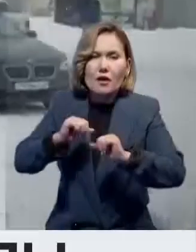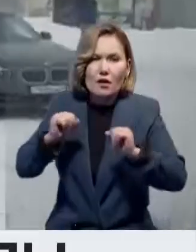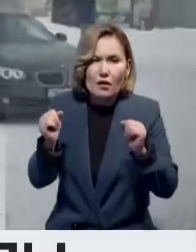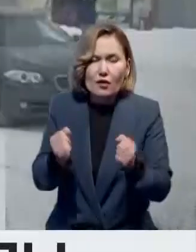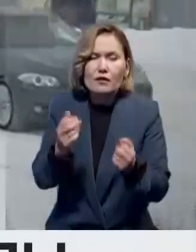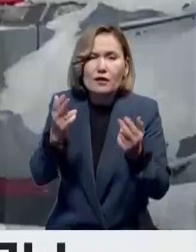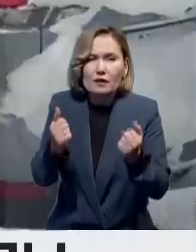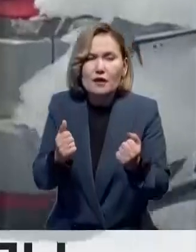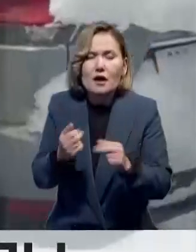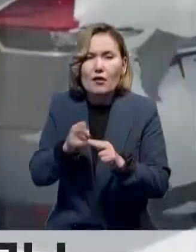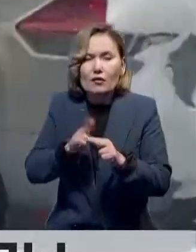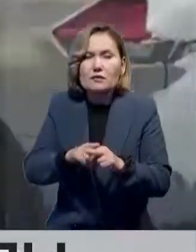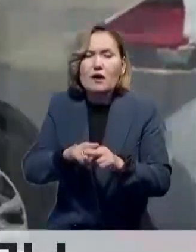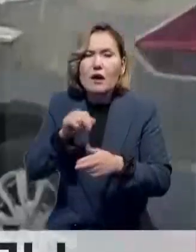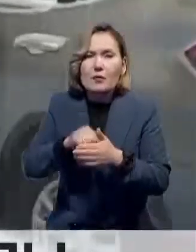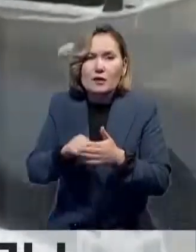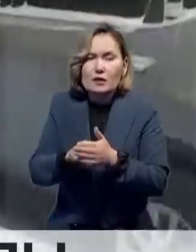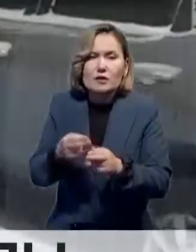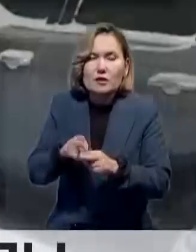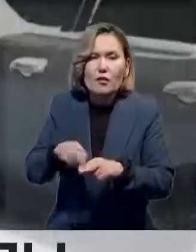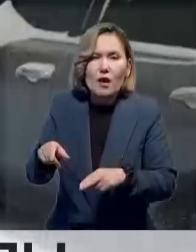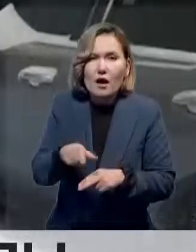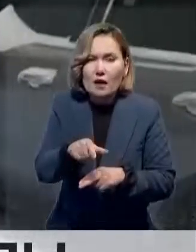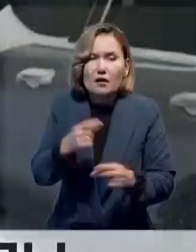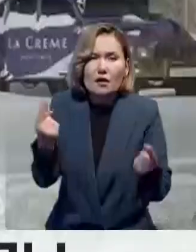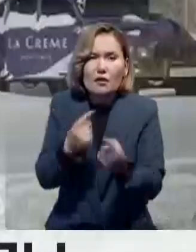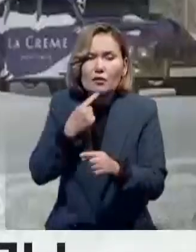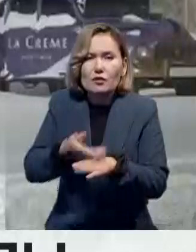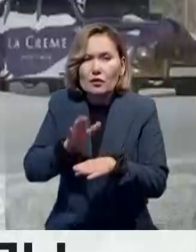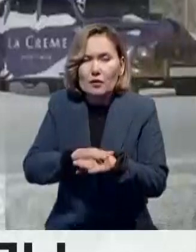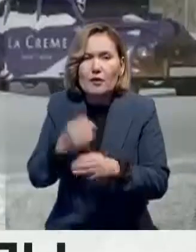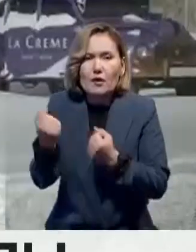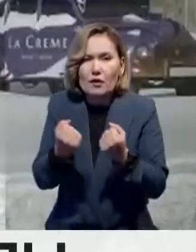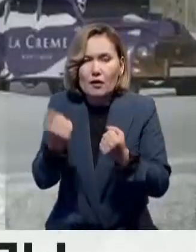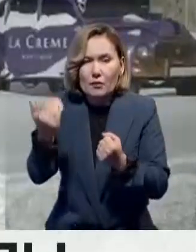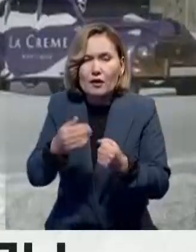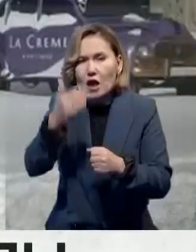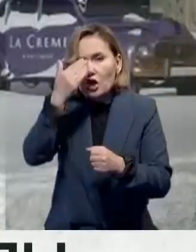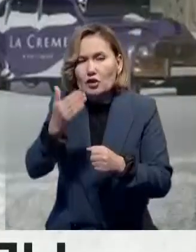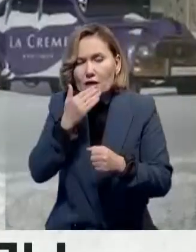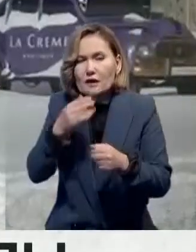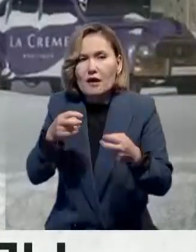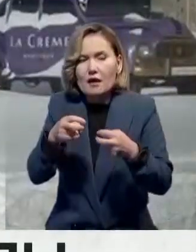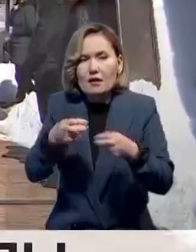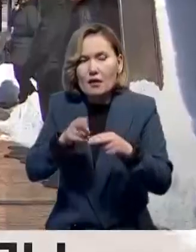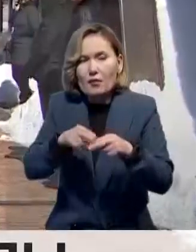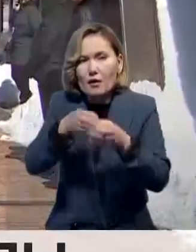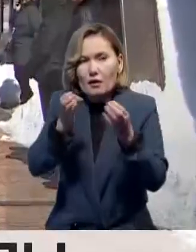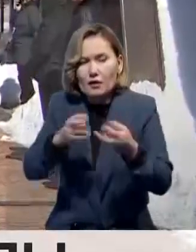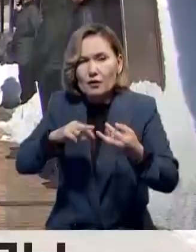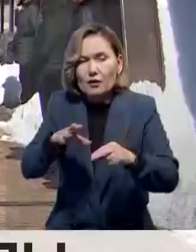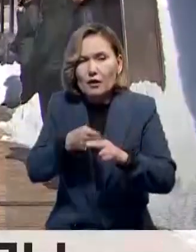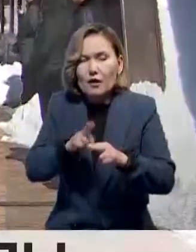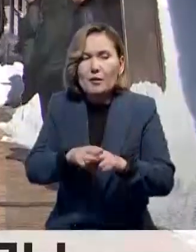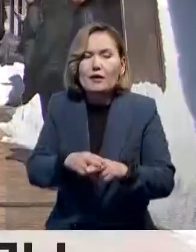ешкімге оңай тиіп жатқан жоқ. Әзіресе көлігін жазғы дөңгелекке ауыстырған жүргізушілерге қиын. Өткен тәулікте қалада 150-ге жуық көлік соқтығысып,